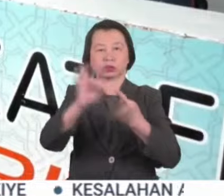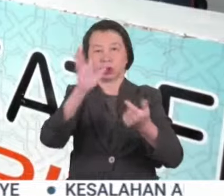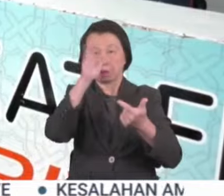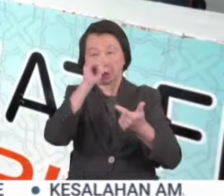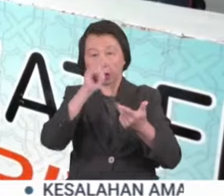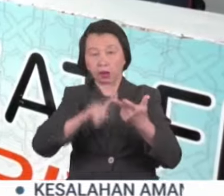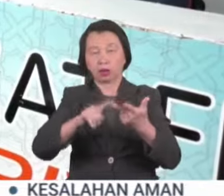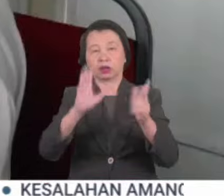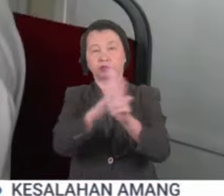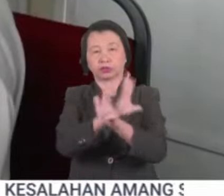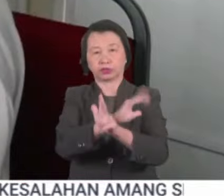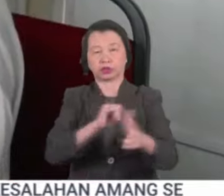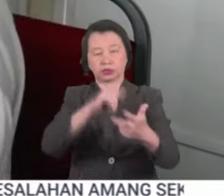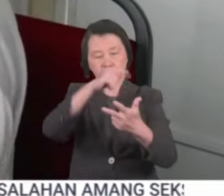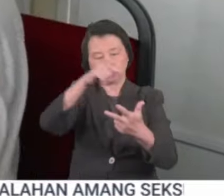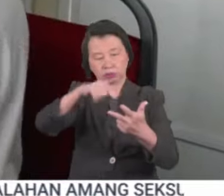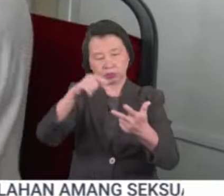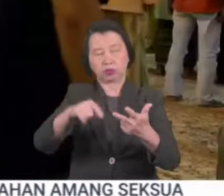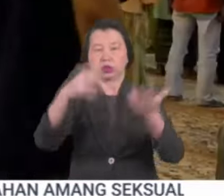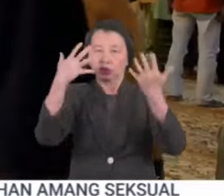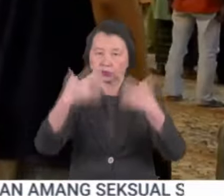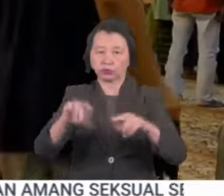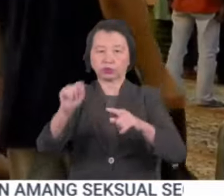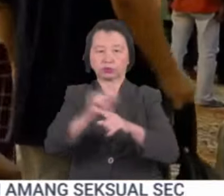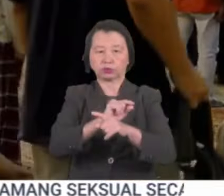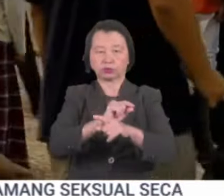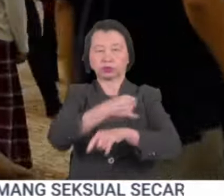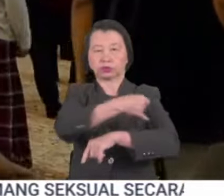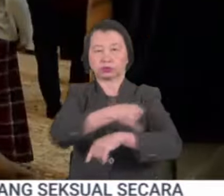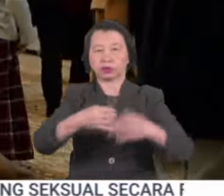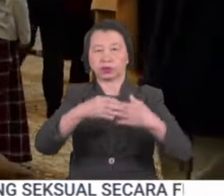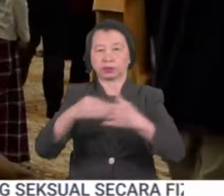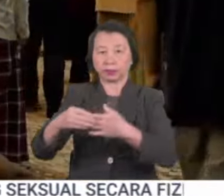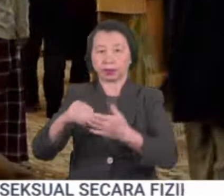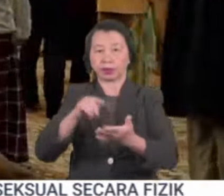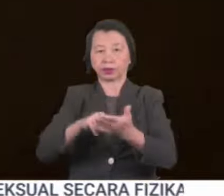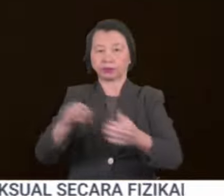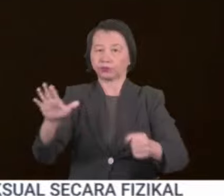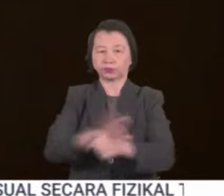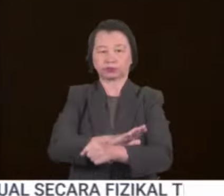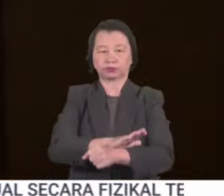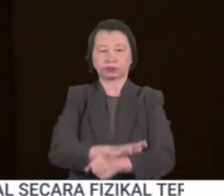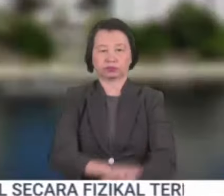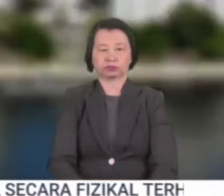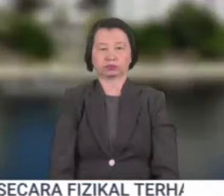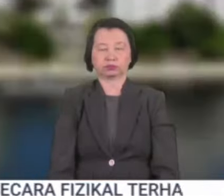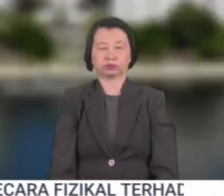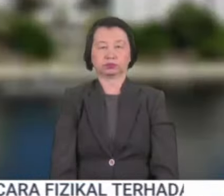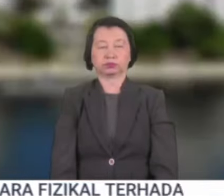Melaka serta Sarawak antara negeri yang telah menggunapakai garis panduan ini sepenuhnya.